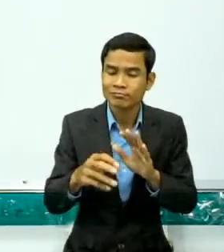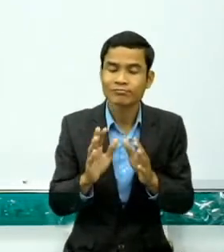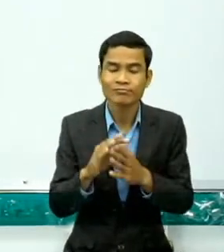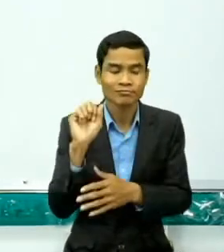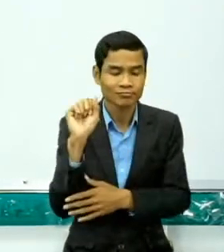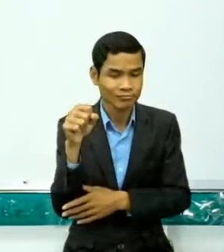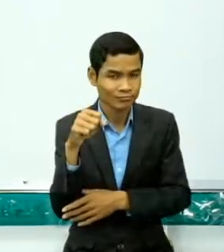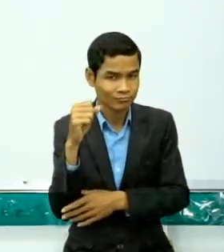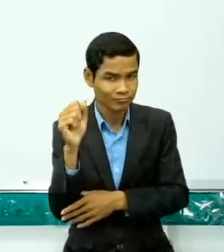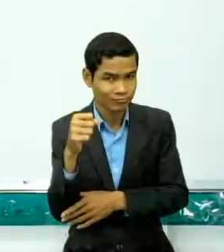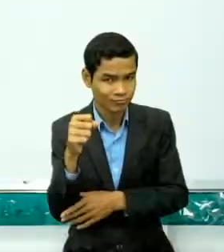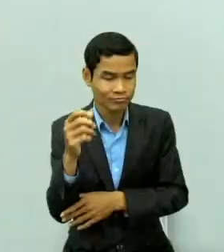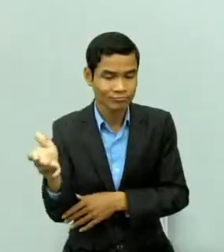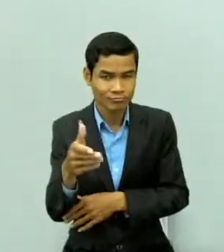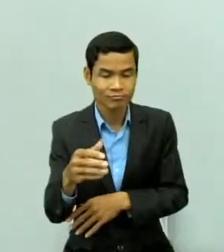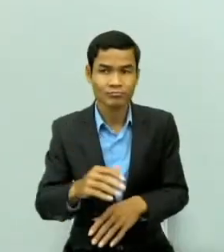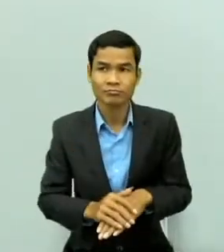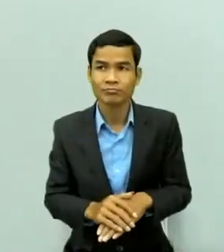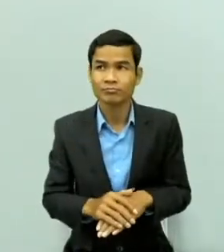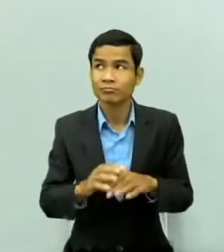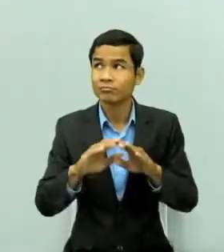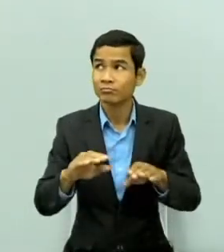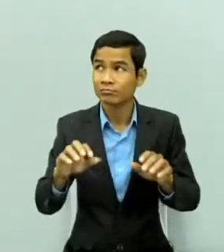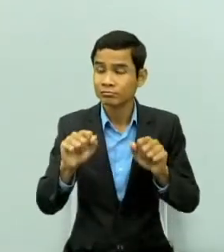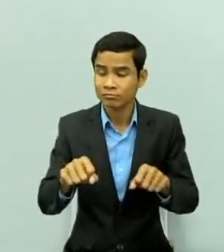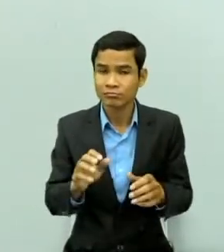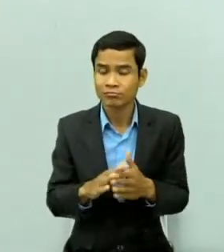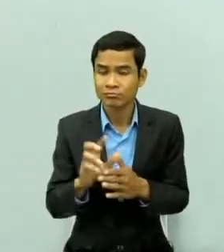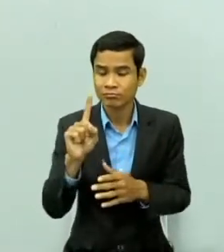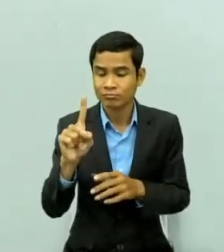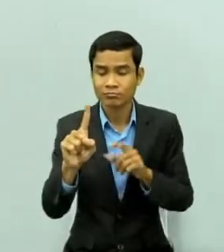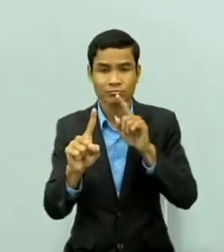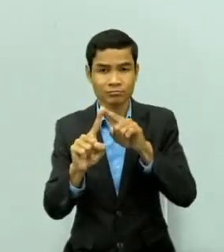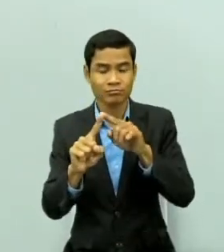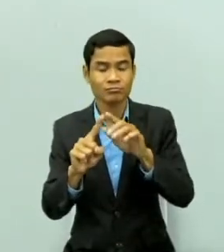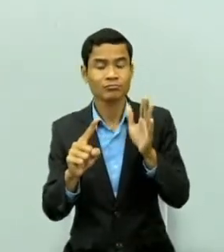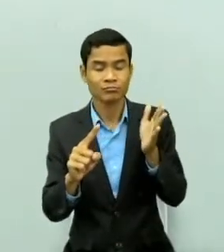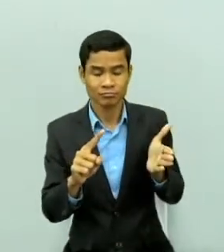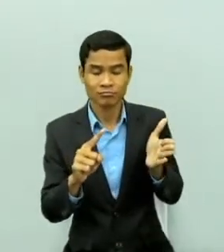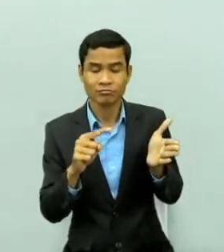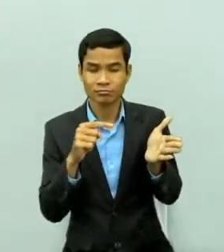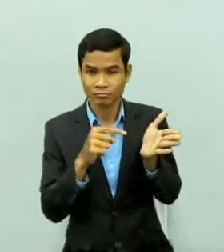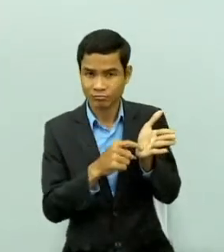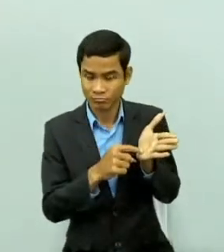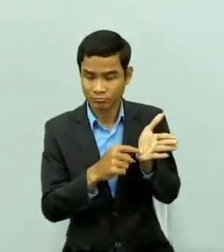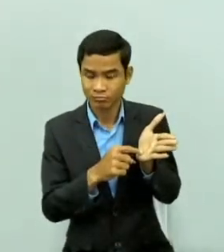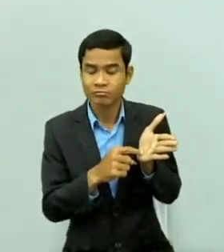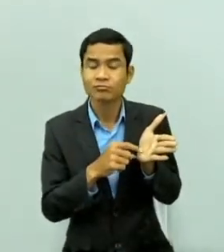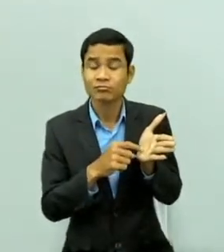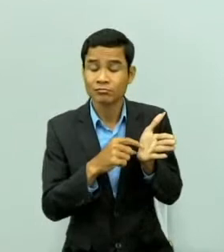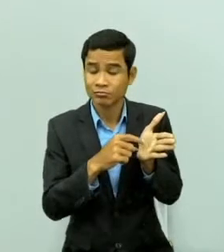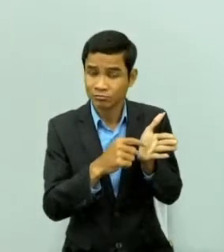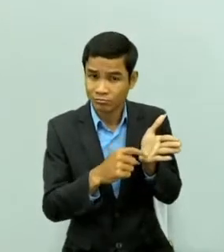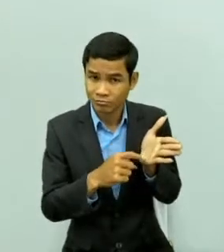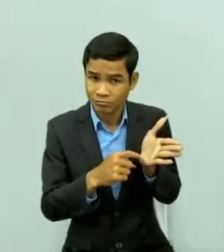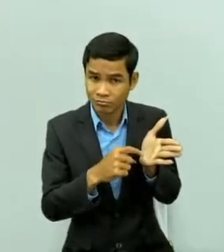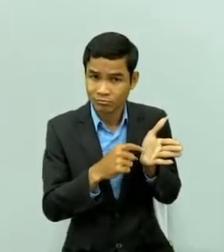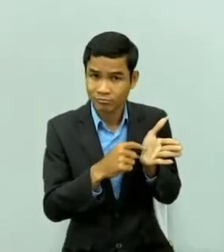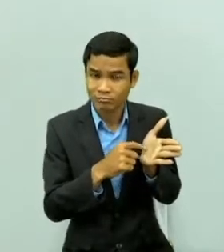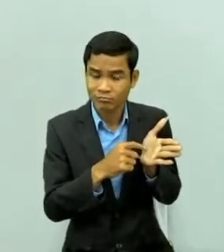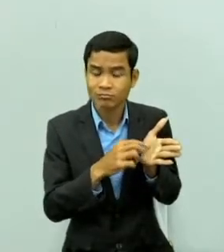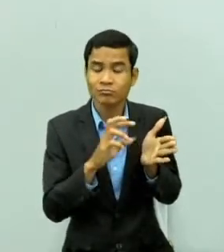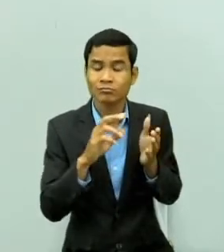លចលនាចាកូនអាចយកចង្អុលដៃរបស់កូនកូនដាក់ឲ្យចំស្រាក់អឺដែលមានចលនាគឺចាប់ពីច